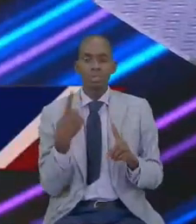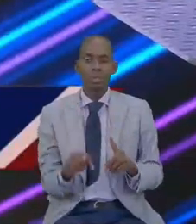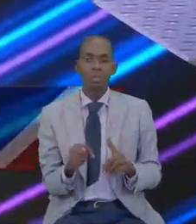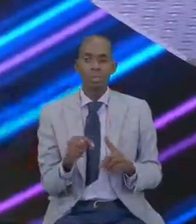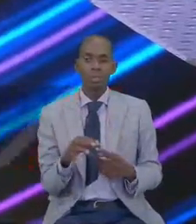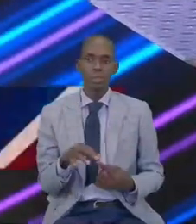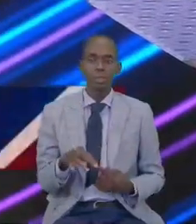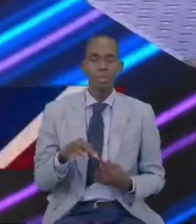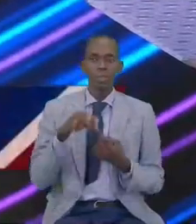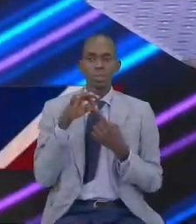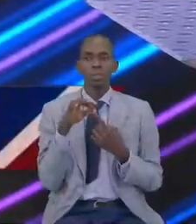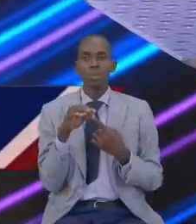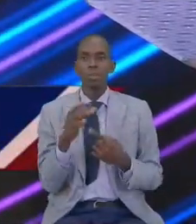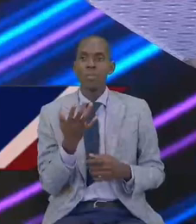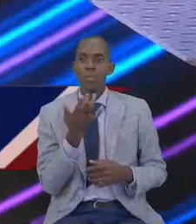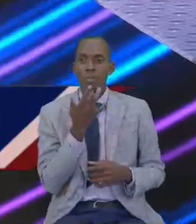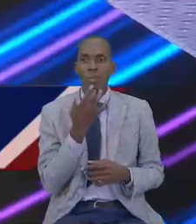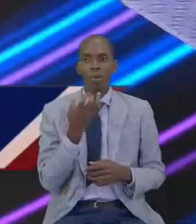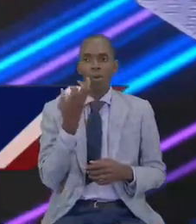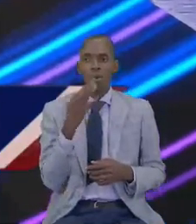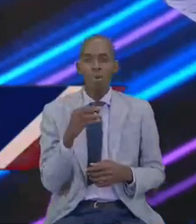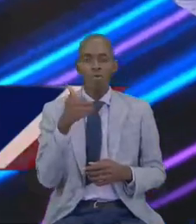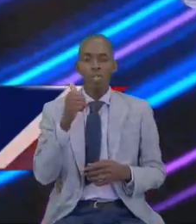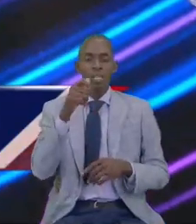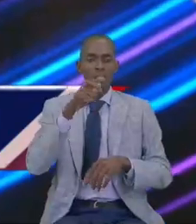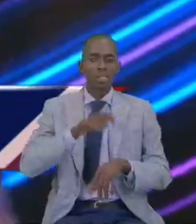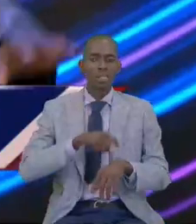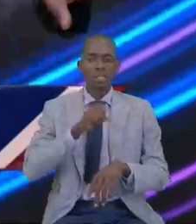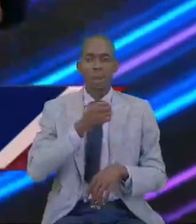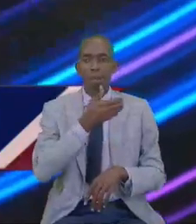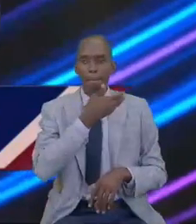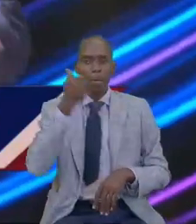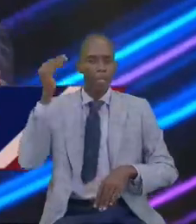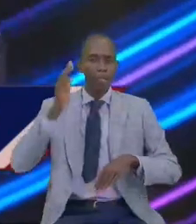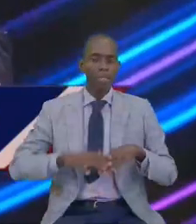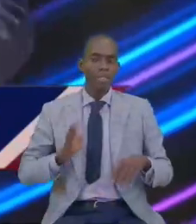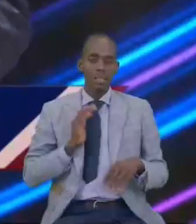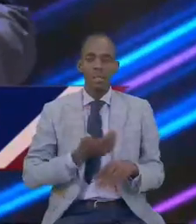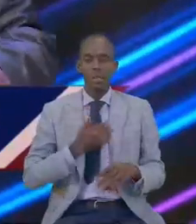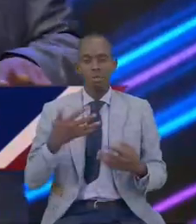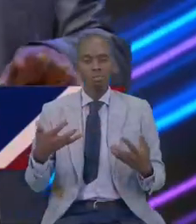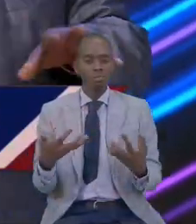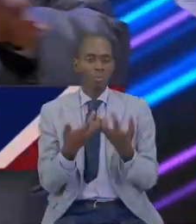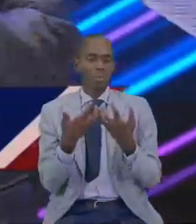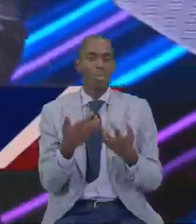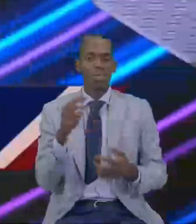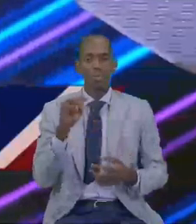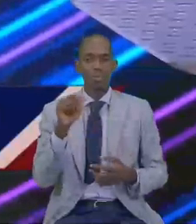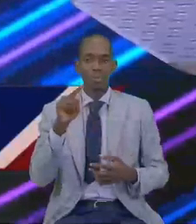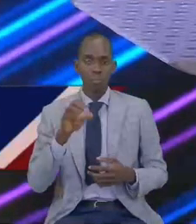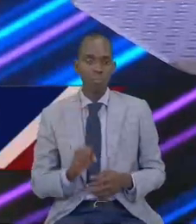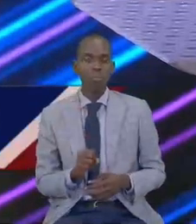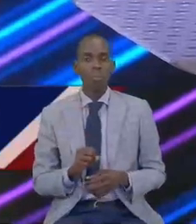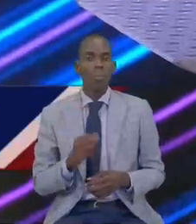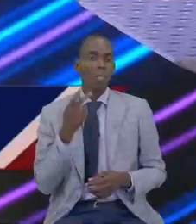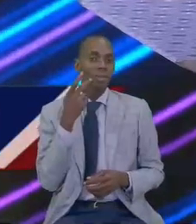10 fois supérieure que nos pères, nos semblables, nos pères, nos collègues. Vous voyez Daniel, Shadrach, Meshach,